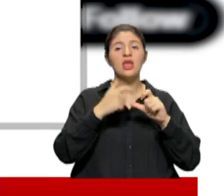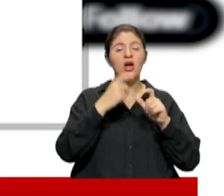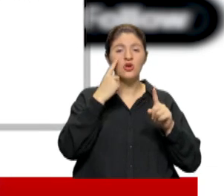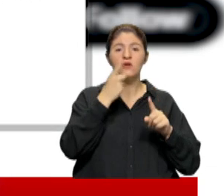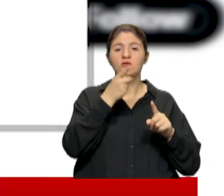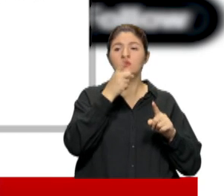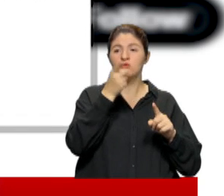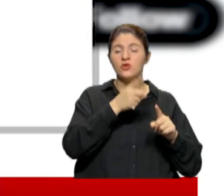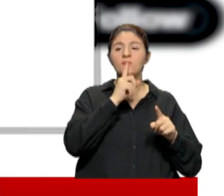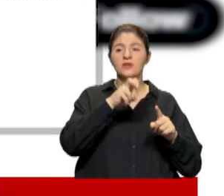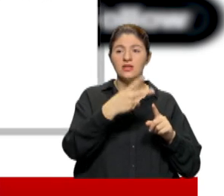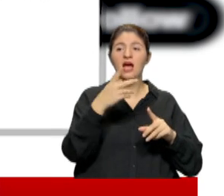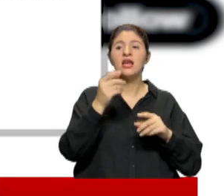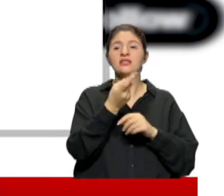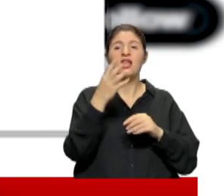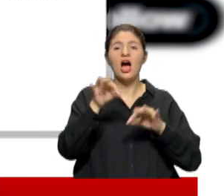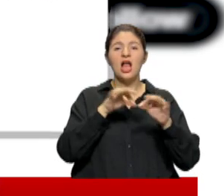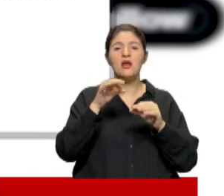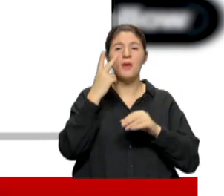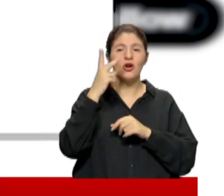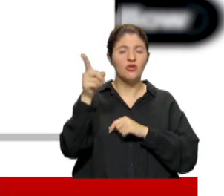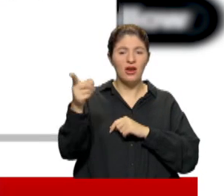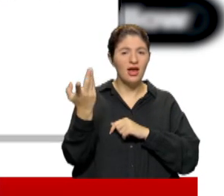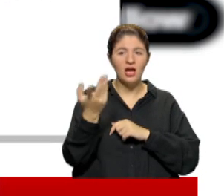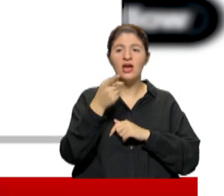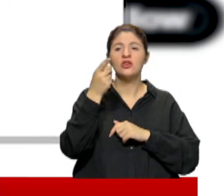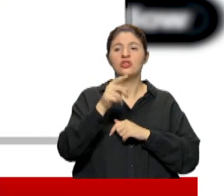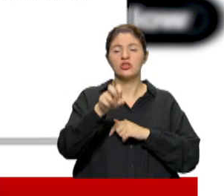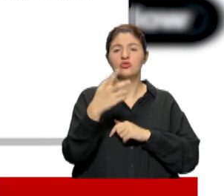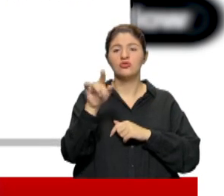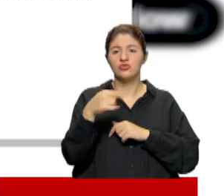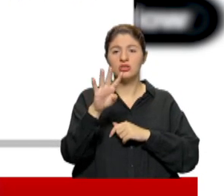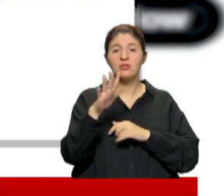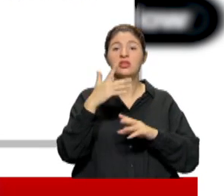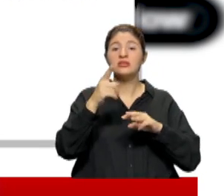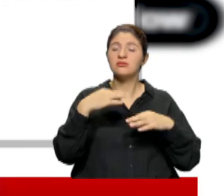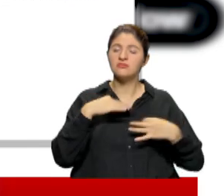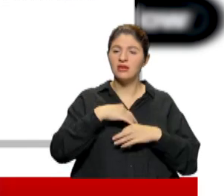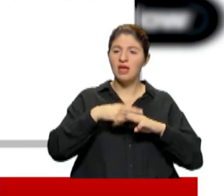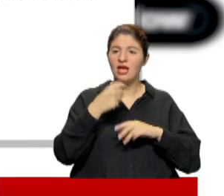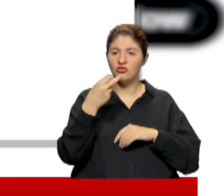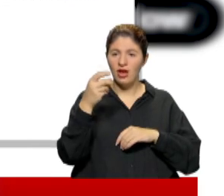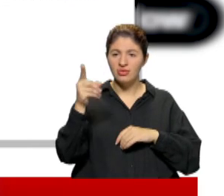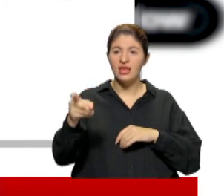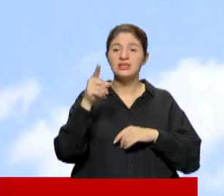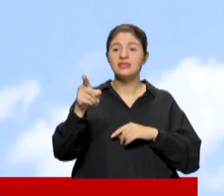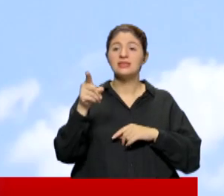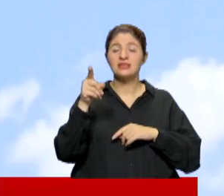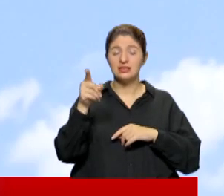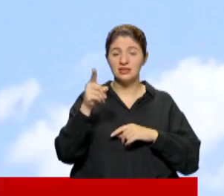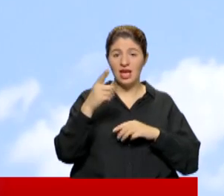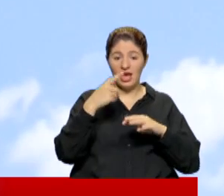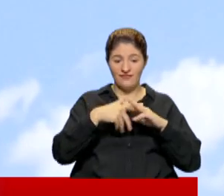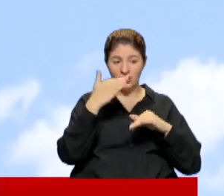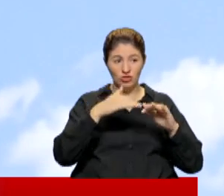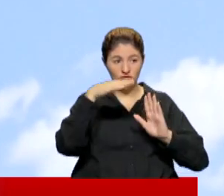enstitüsüne göre % n45 Sayın Erdoğan enflasyon düşürme kabiliyetiniz tüke makyaj yapt Irmak mıdır Madem